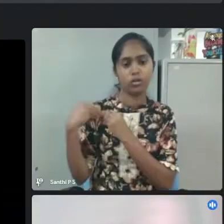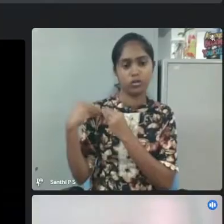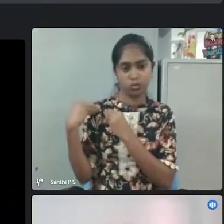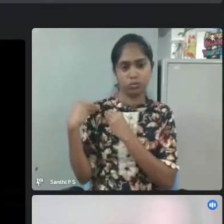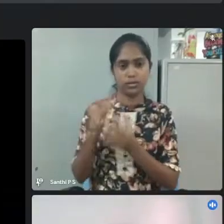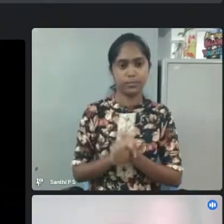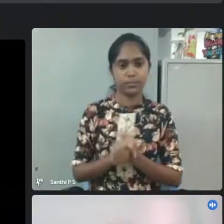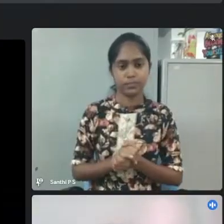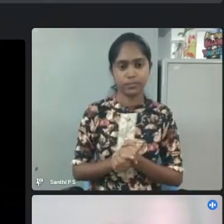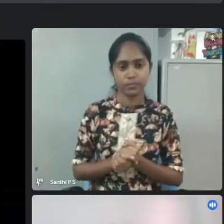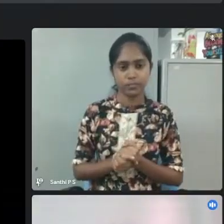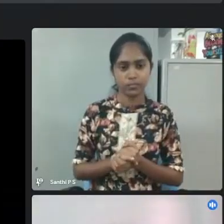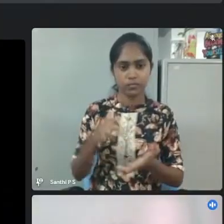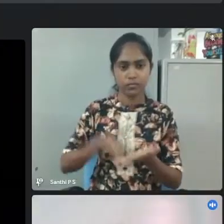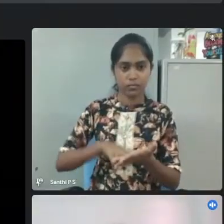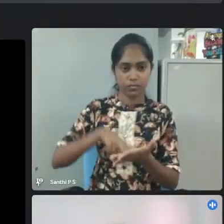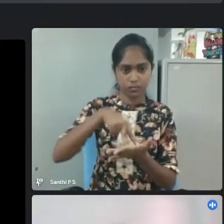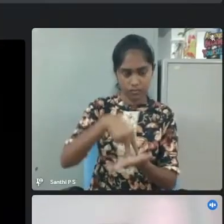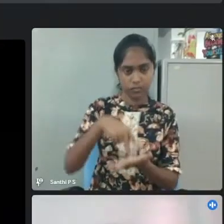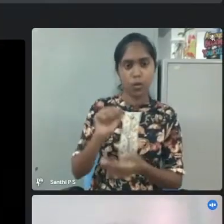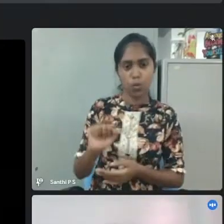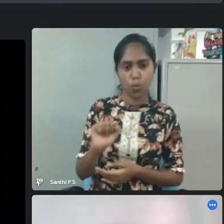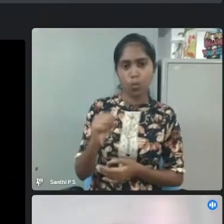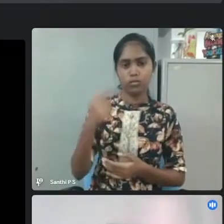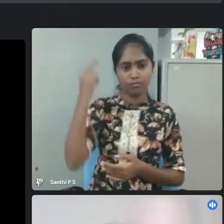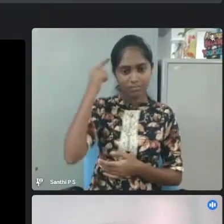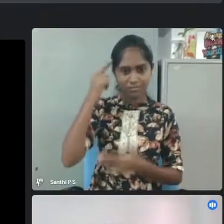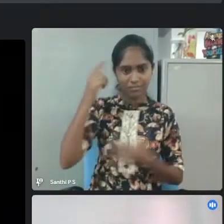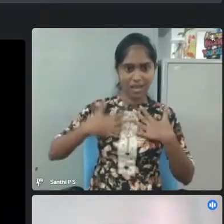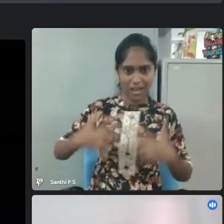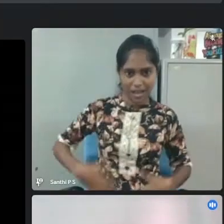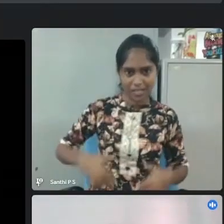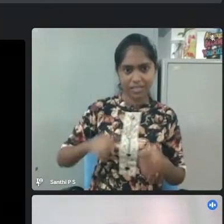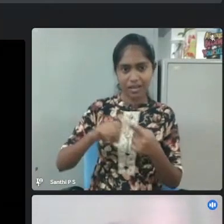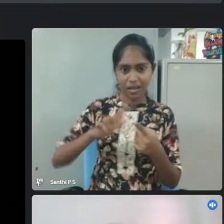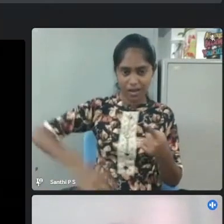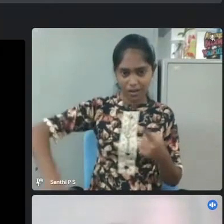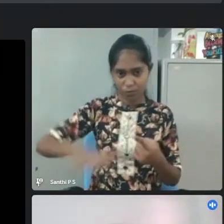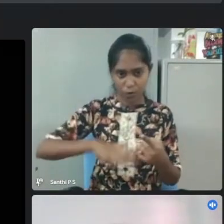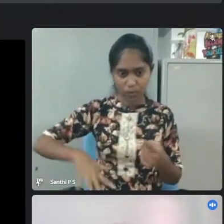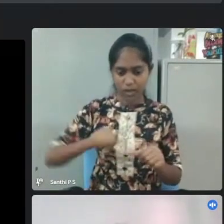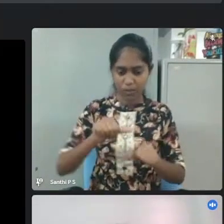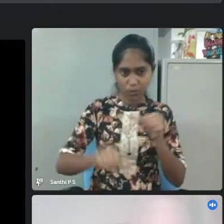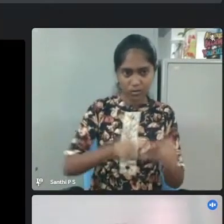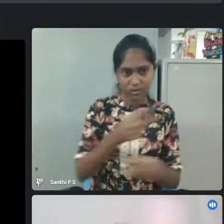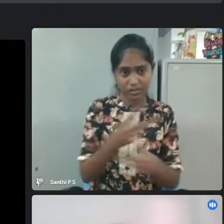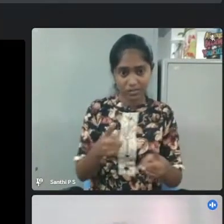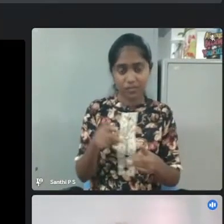പുനരധിവാസം അത് അവരെ ശാരീരിക, ഇന്ദ്രിയ, ബൗദ്ധിക, മാനസിക, പാരിസ്ഥിതിക, സാമൂഹിക പ്രവർത്തന നിലവാരം